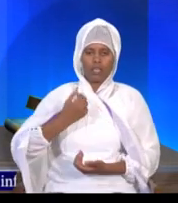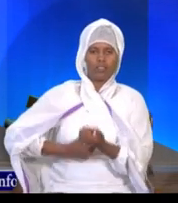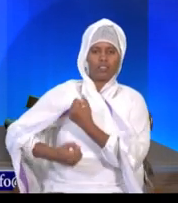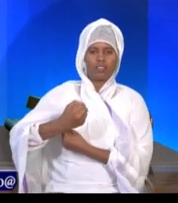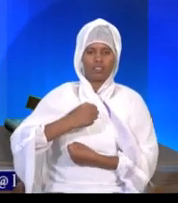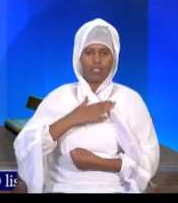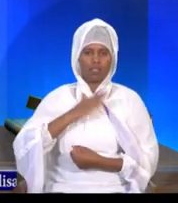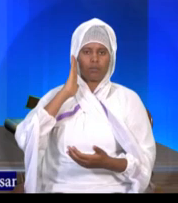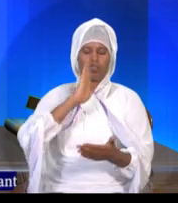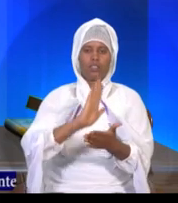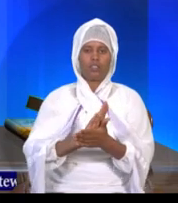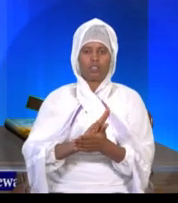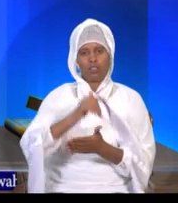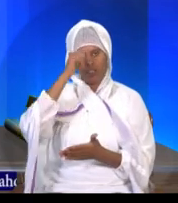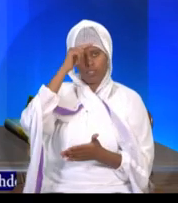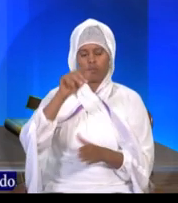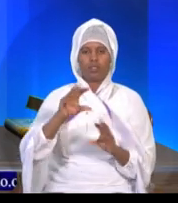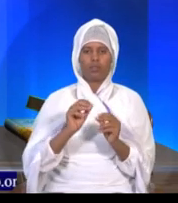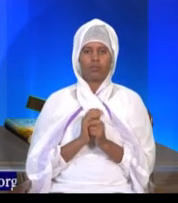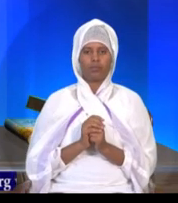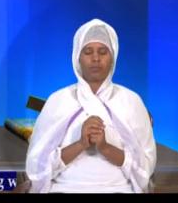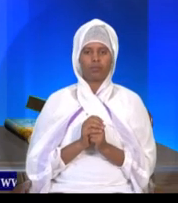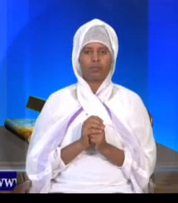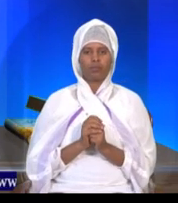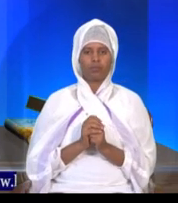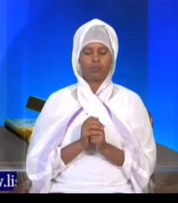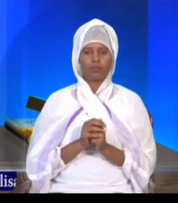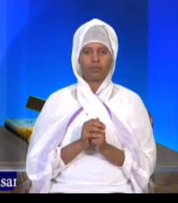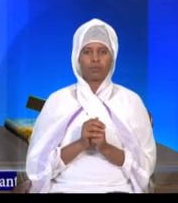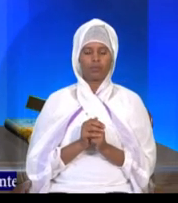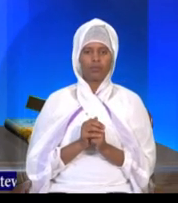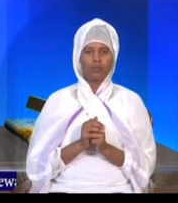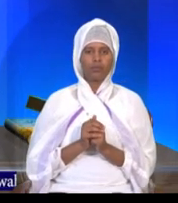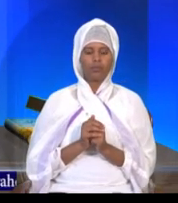ንዓይኒ ሓጢኣተኛ እኳ ከምዝምሕረኒ ይኣምን እየ